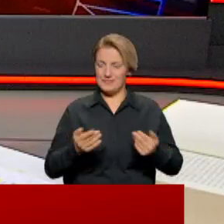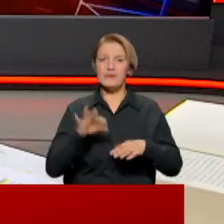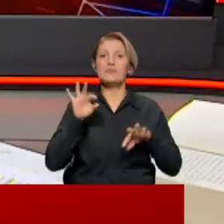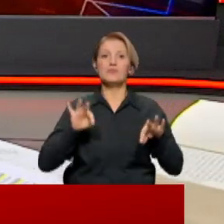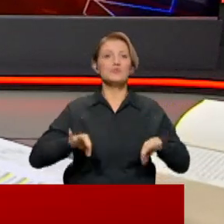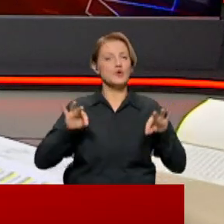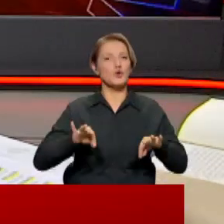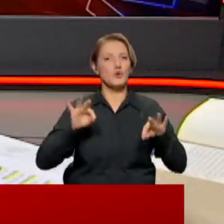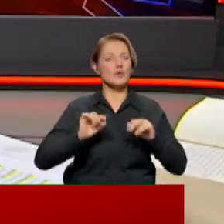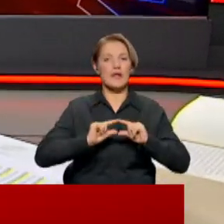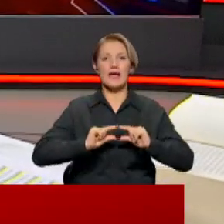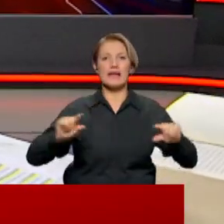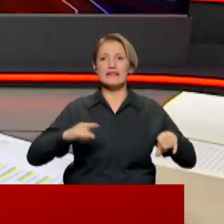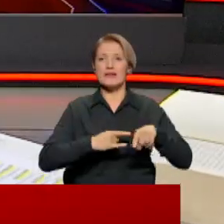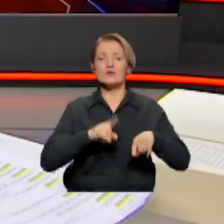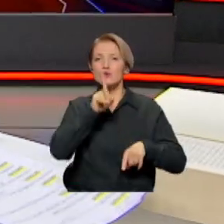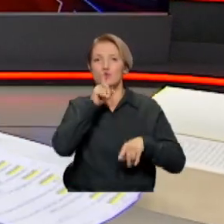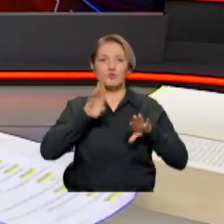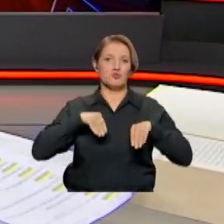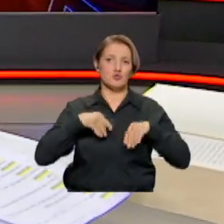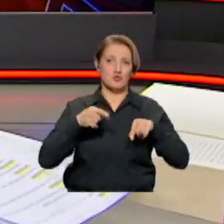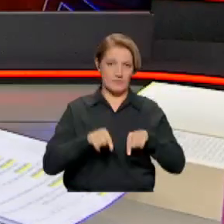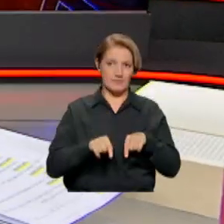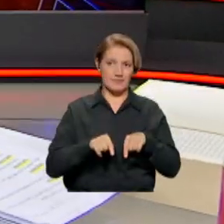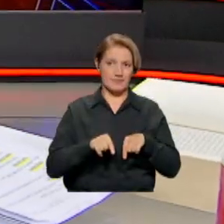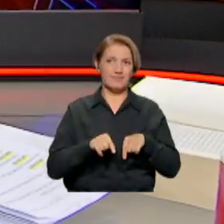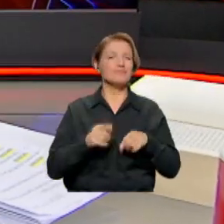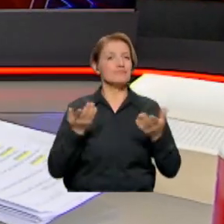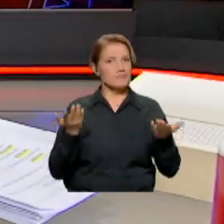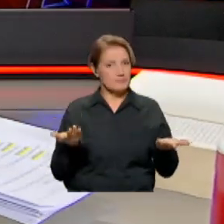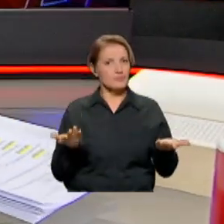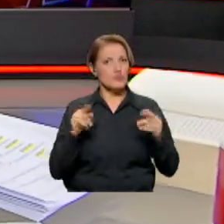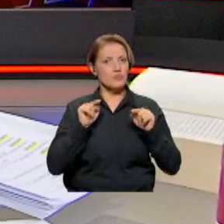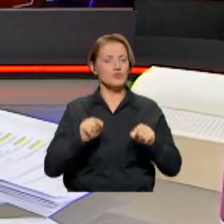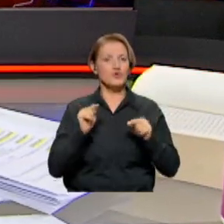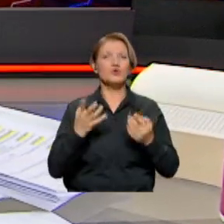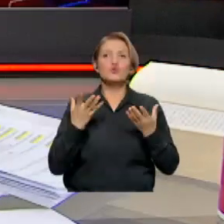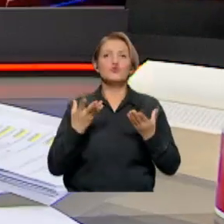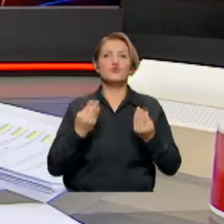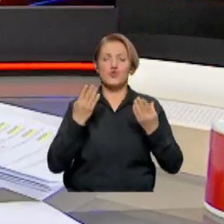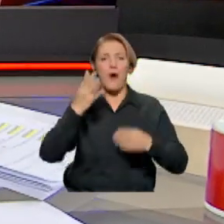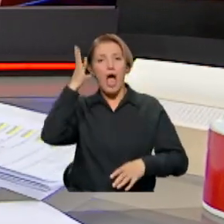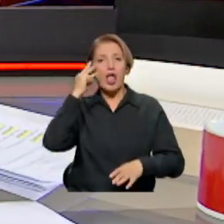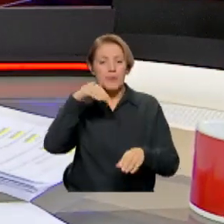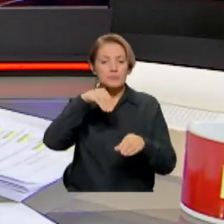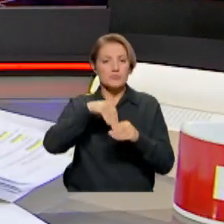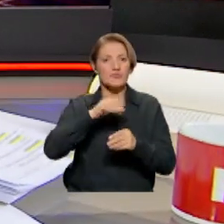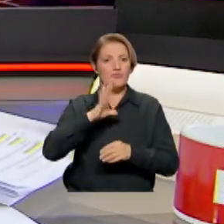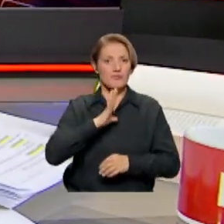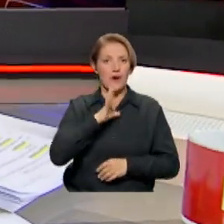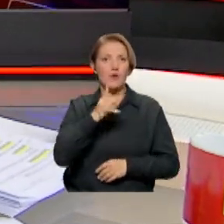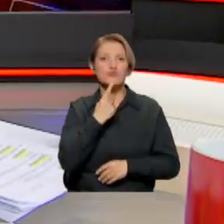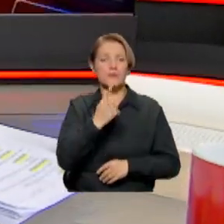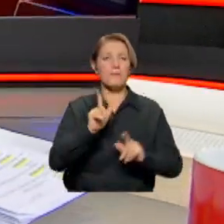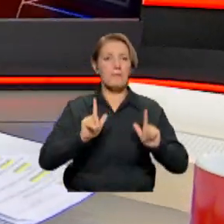bugün etiketimiz suspus ve bunun çok mana içerdiğini söylemeliyim